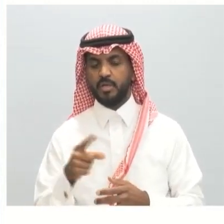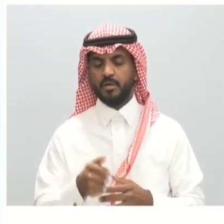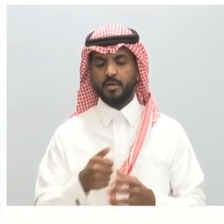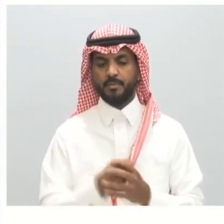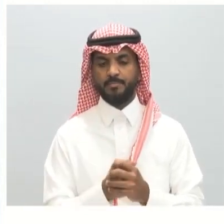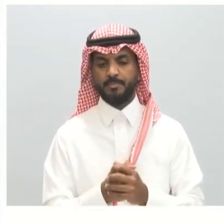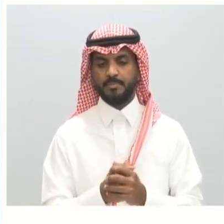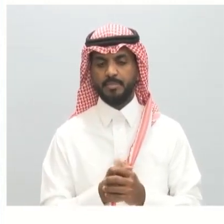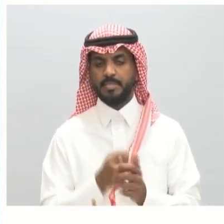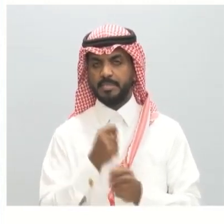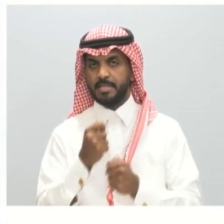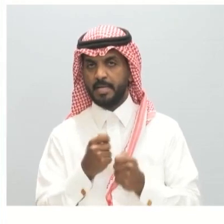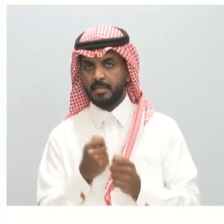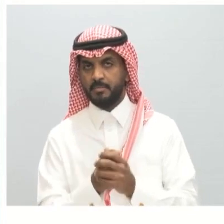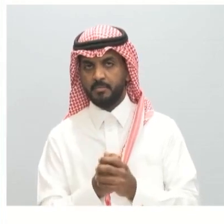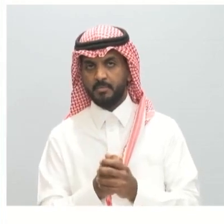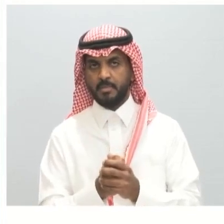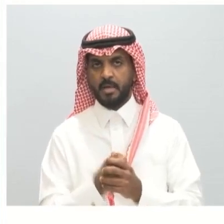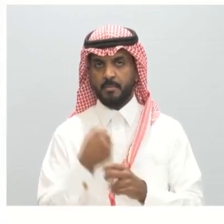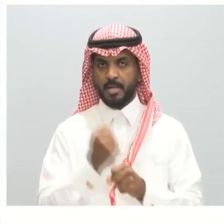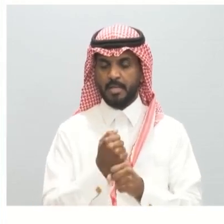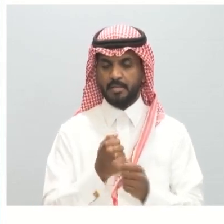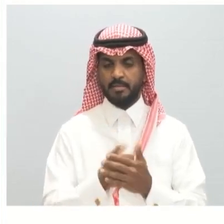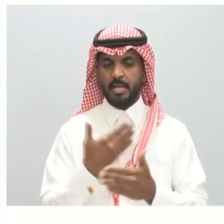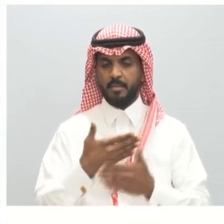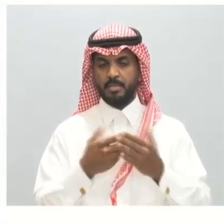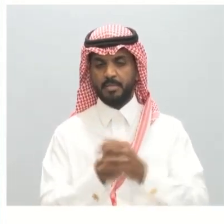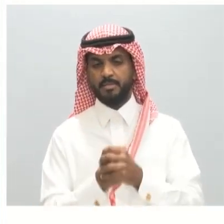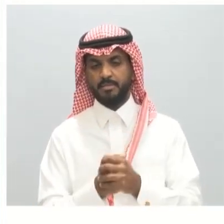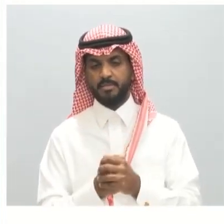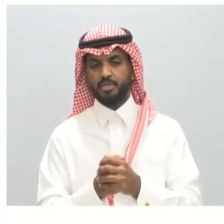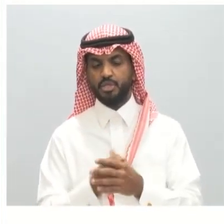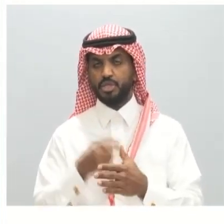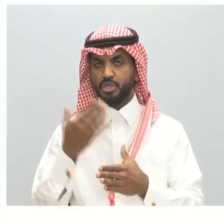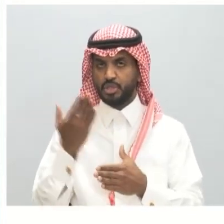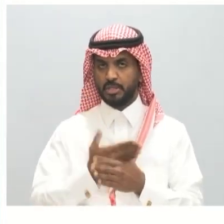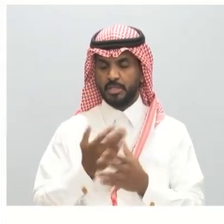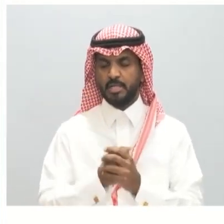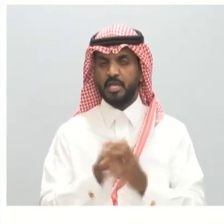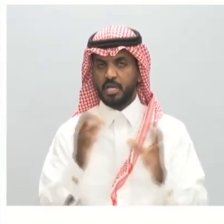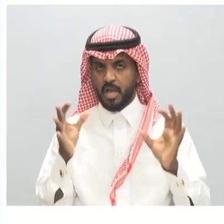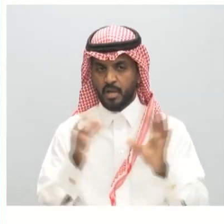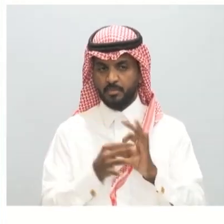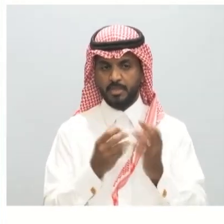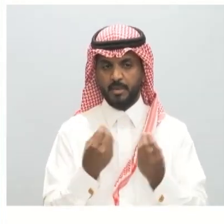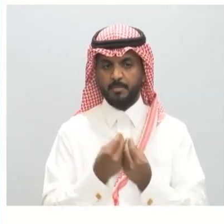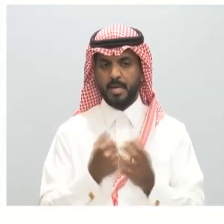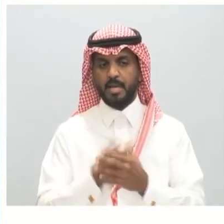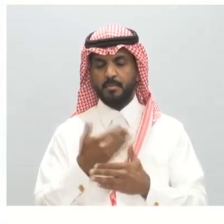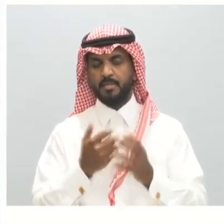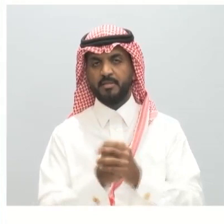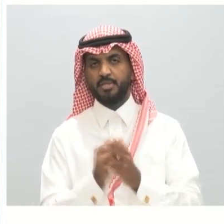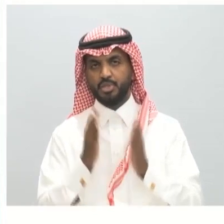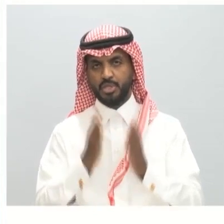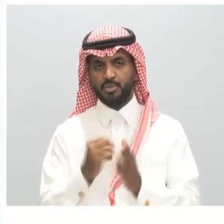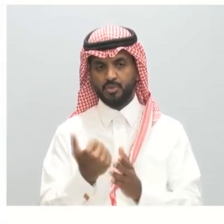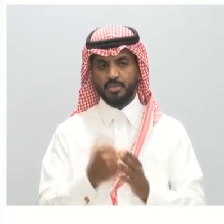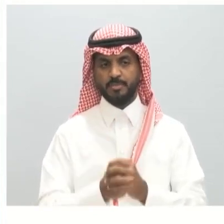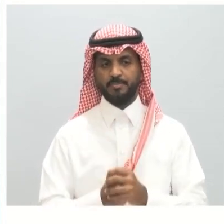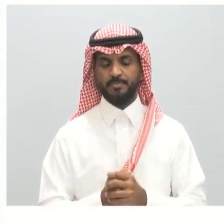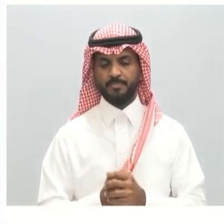لكي تستخدم لبنات العمليات الشرطيه فانك تحتاج الى ربطها مع اللبنات ذات الشكل